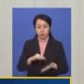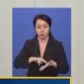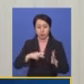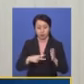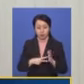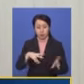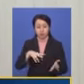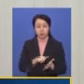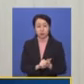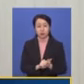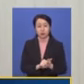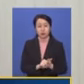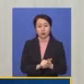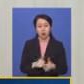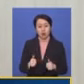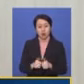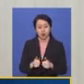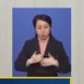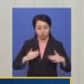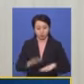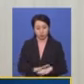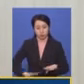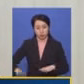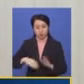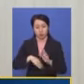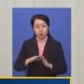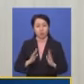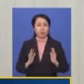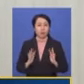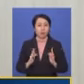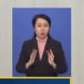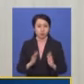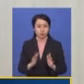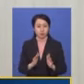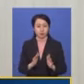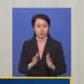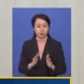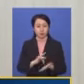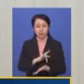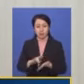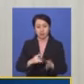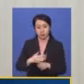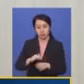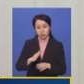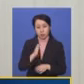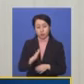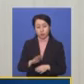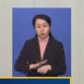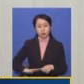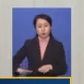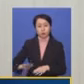так? И рядом большая территория благоустройства, это парк. Парк. Вот центральная часть города,